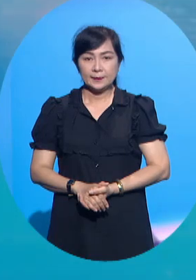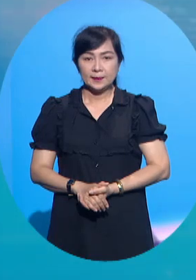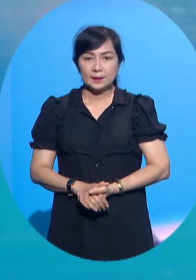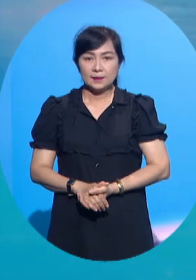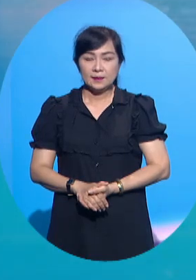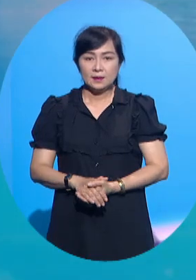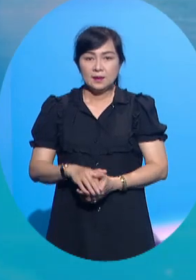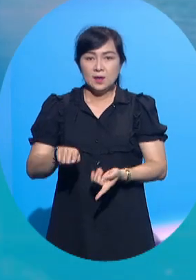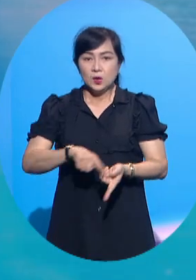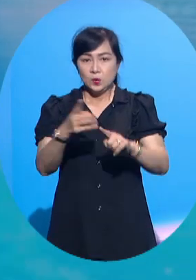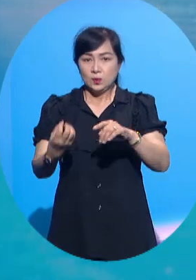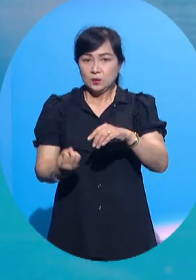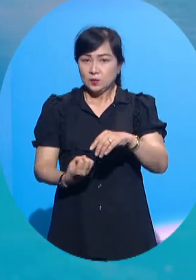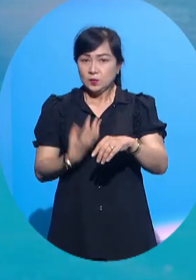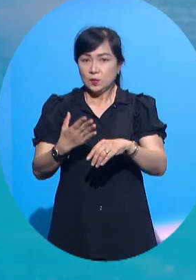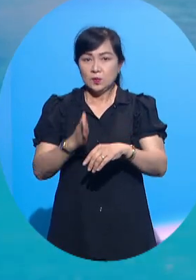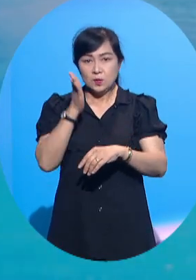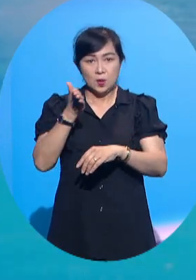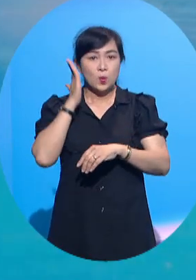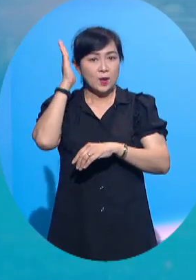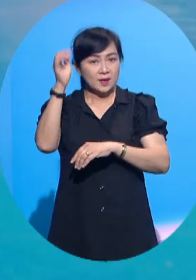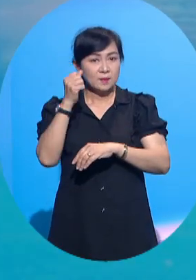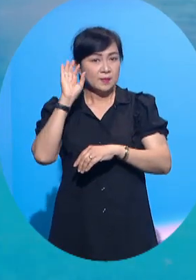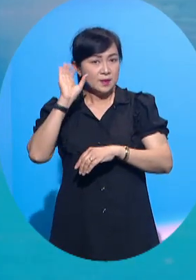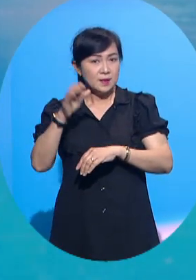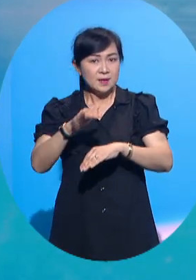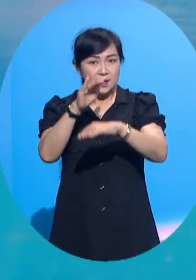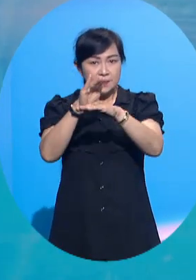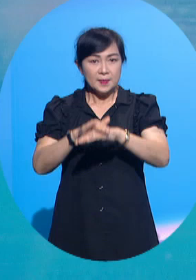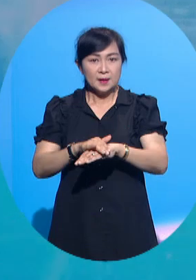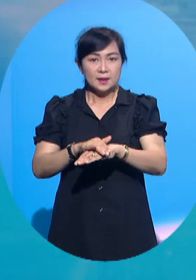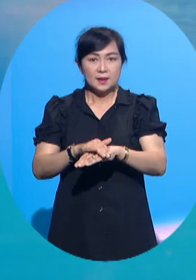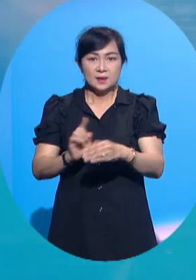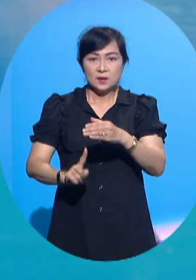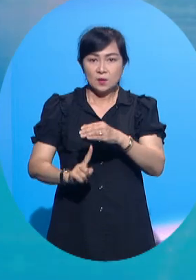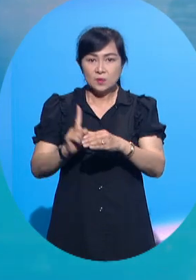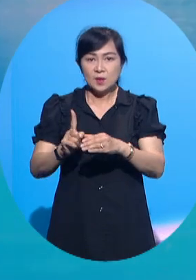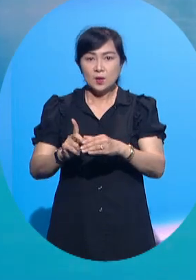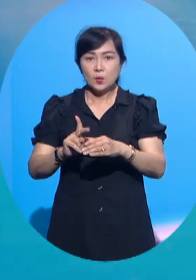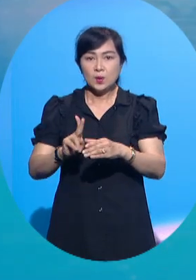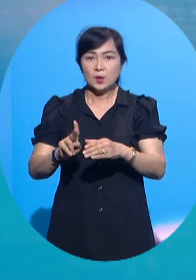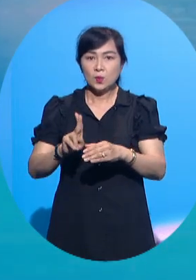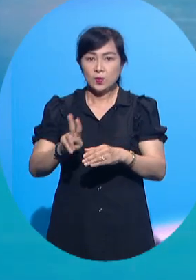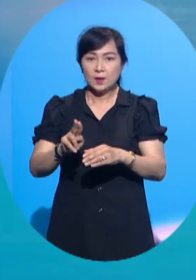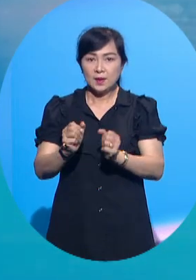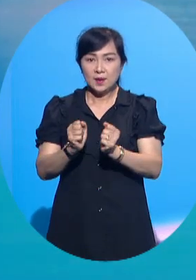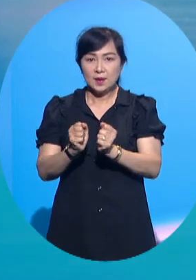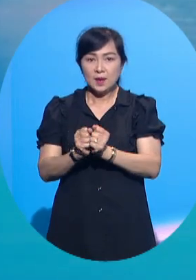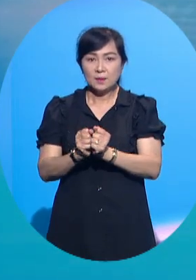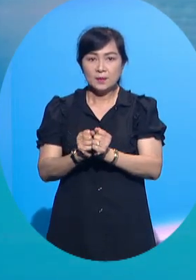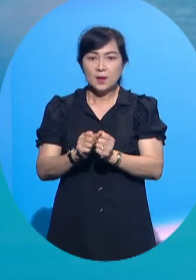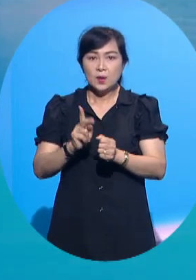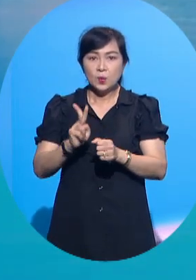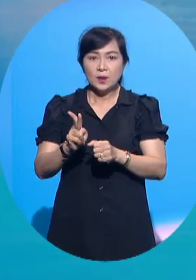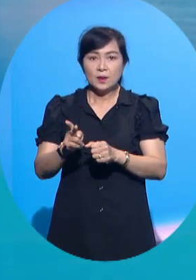thưa quý vị chuyển đổi số đang là một trong những xu hướng quan trọng của thế giới nắm bắt tình hình đó được sự thống nhất của huyện ủy phối hợp với Mặt trận Tổ